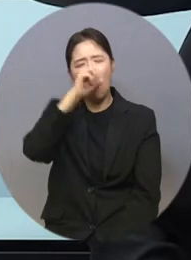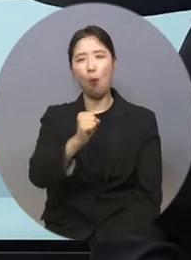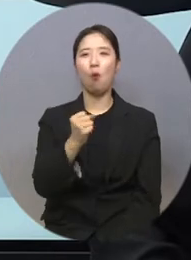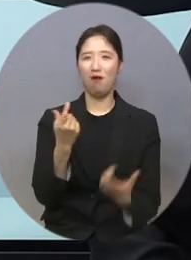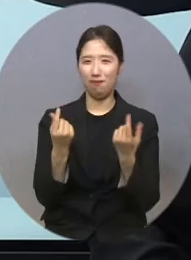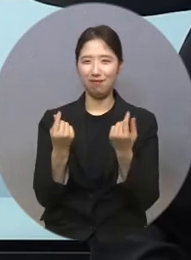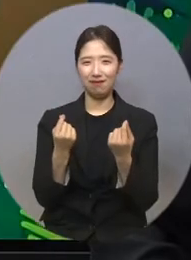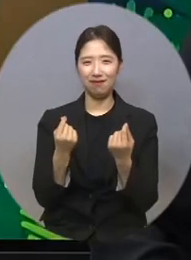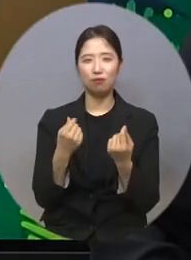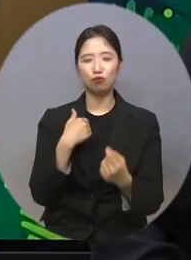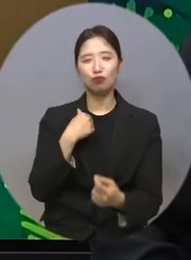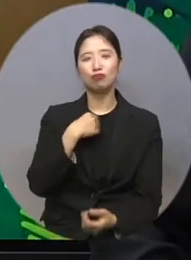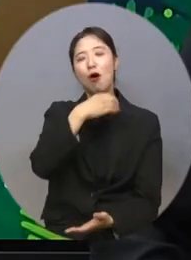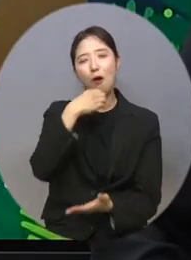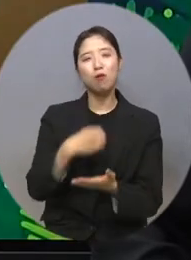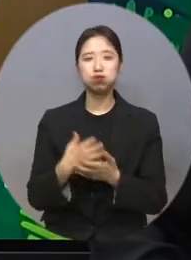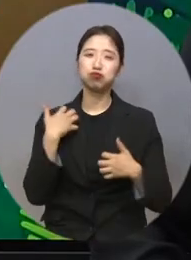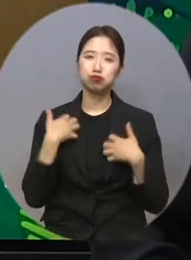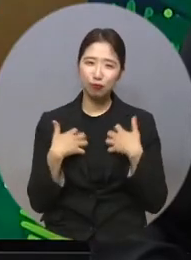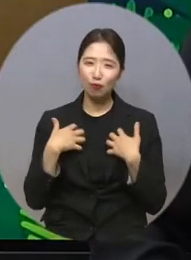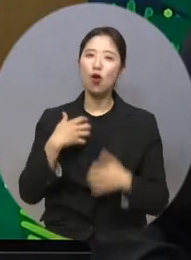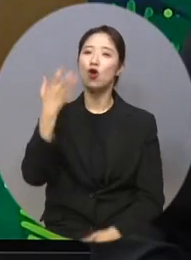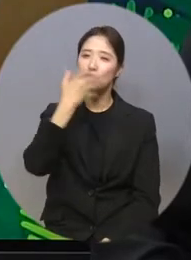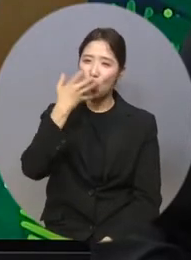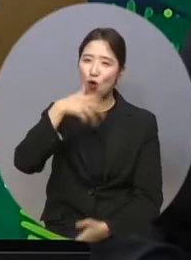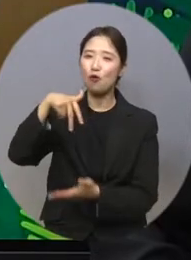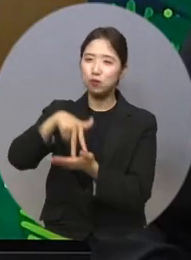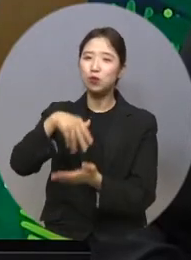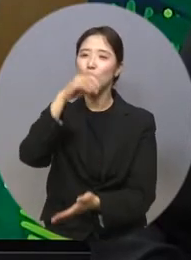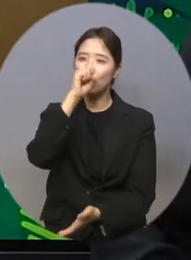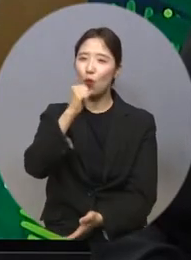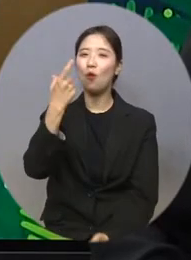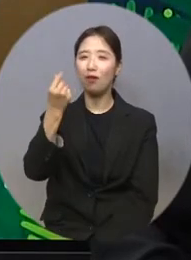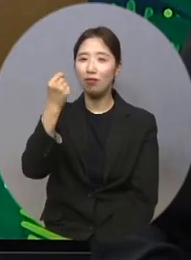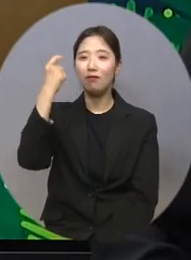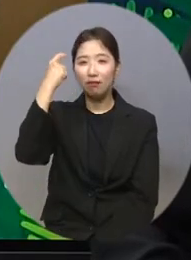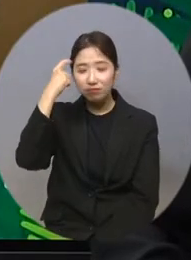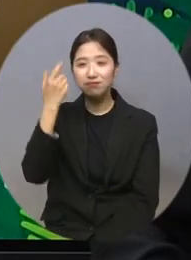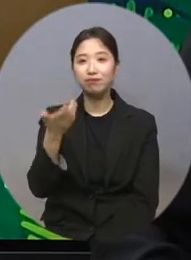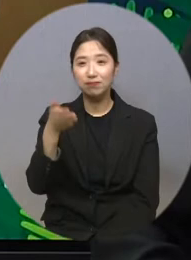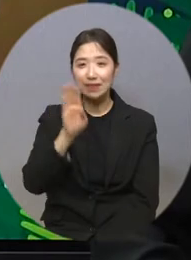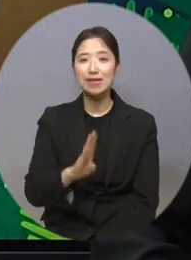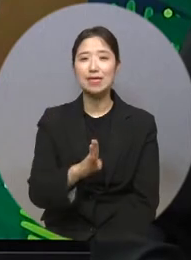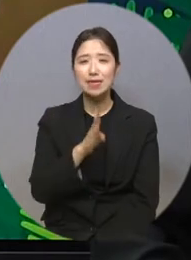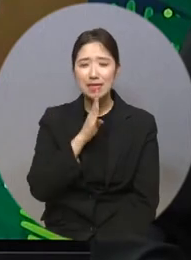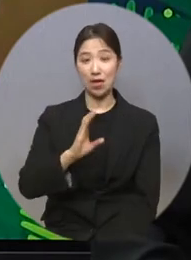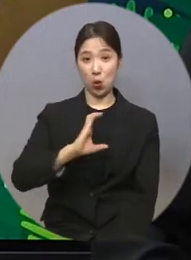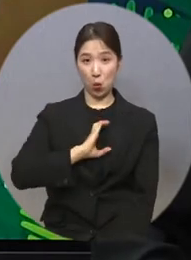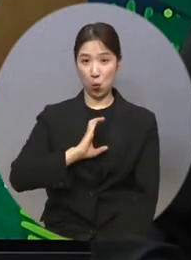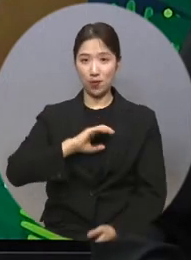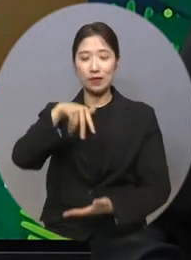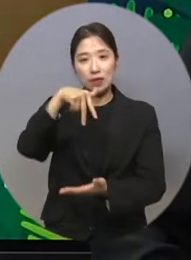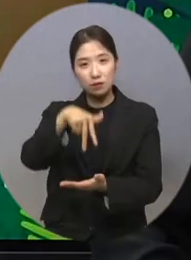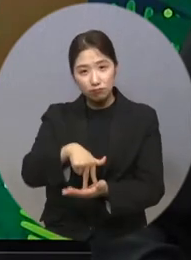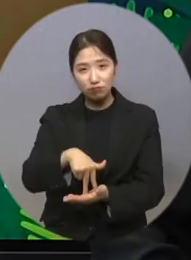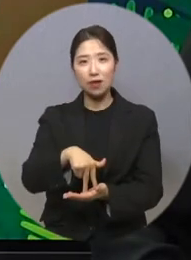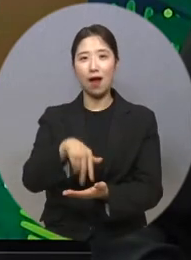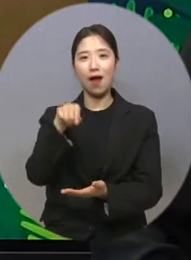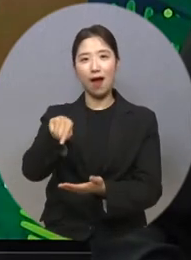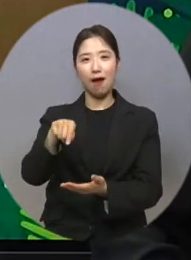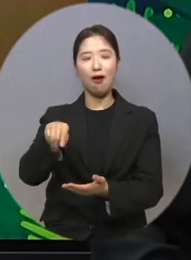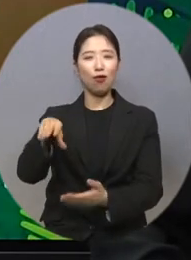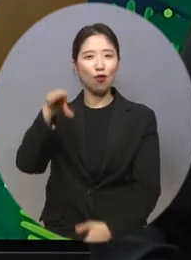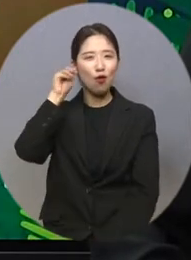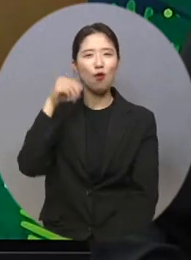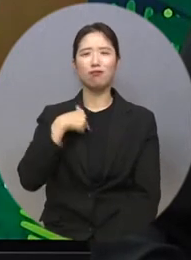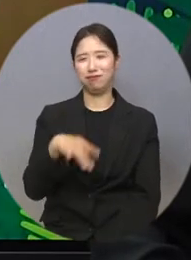그냥 감동적이고 재밌고 청인들을 위해서는 좋은 영화다 이렇게 생각을 했는데 사실 실제 코다분의 입장에서 들어본 건